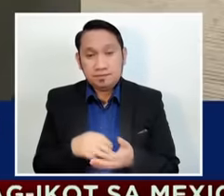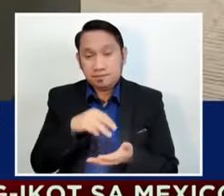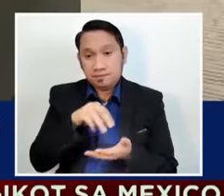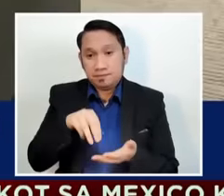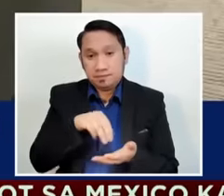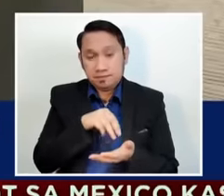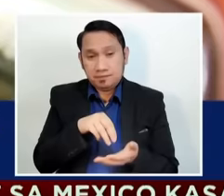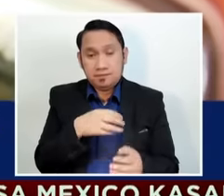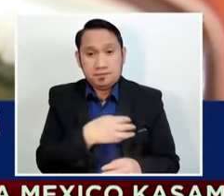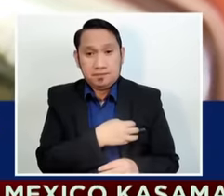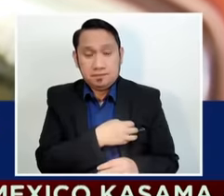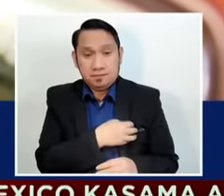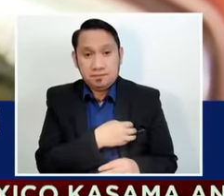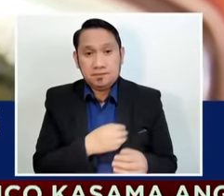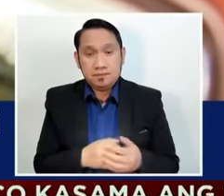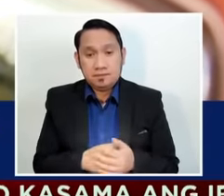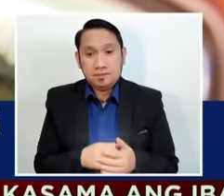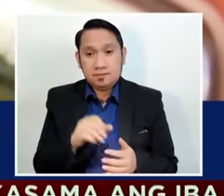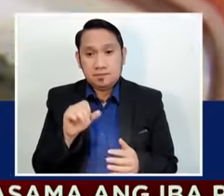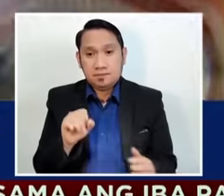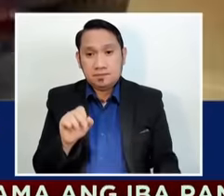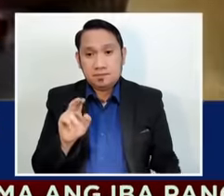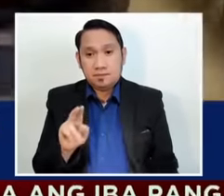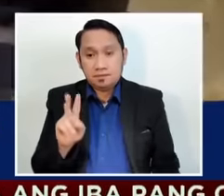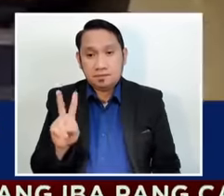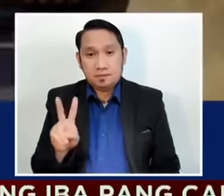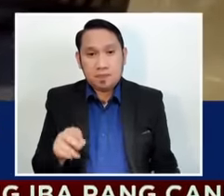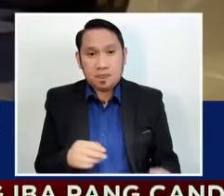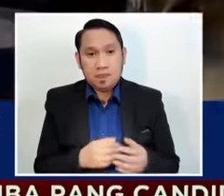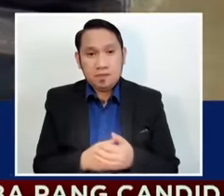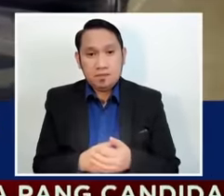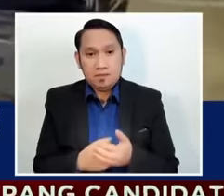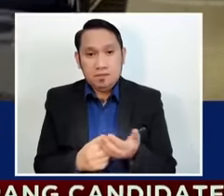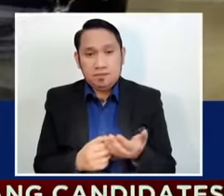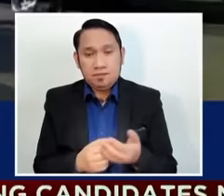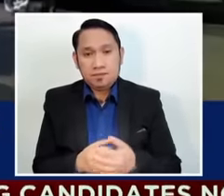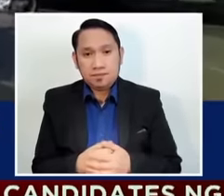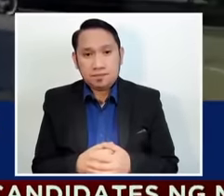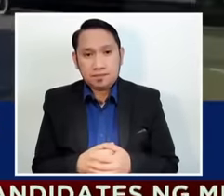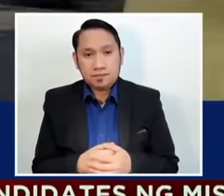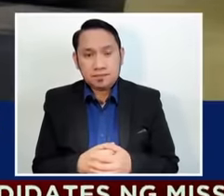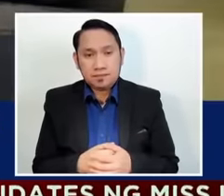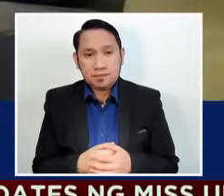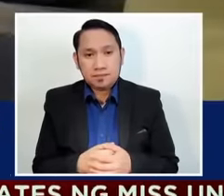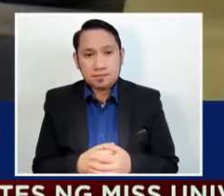ang nasangkot na SUV unit. Robert Mano, ABS-CBN News.